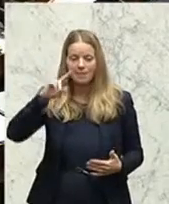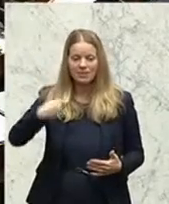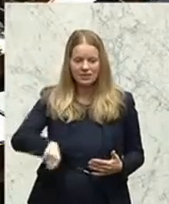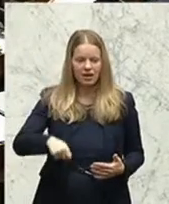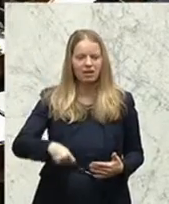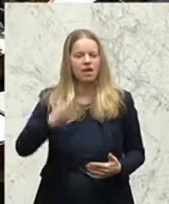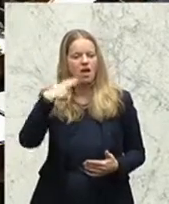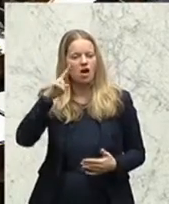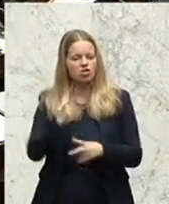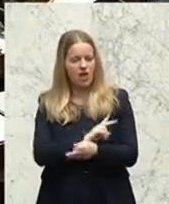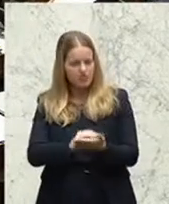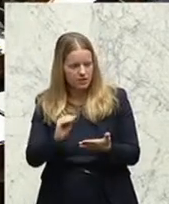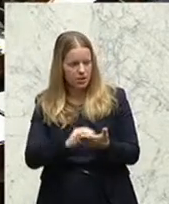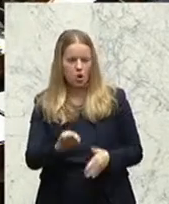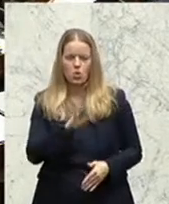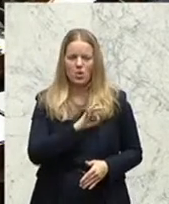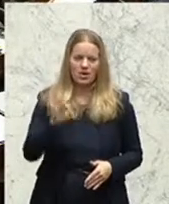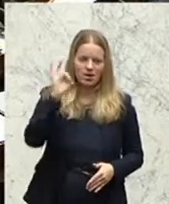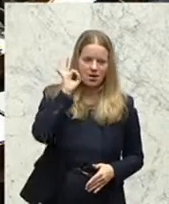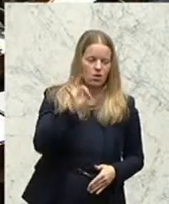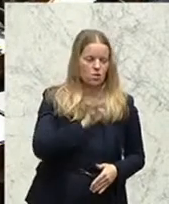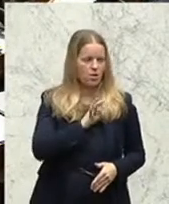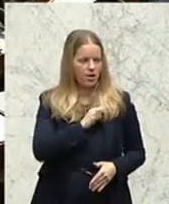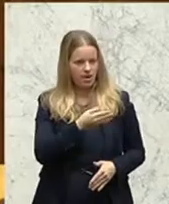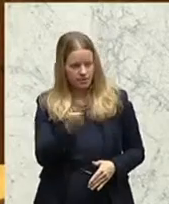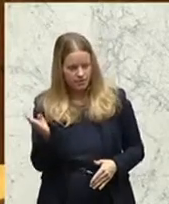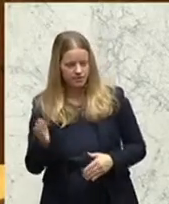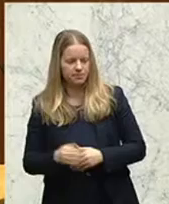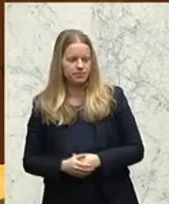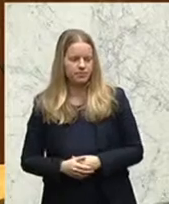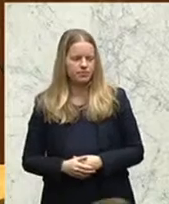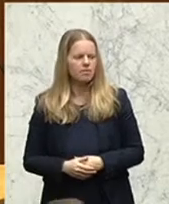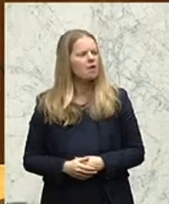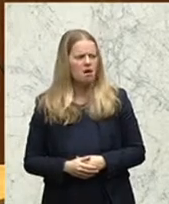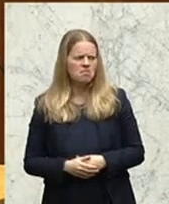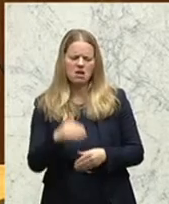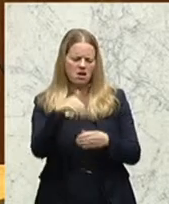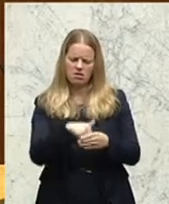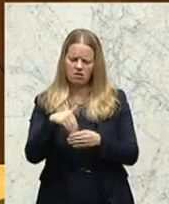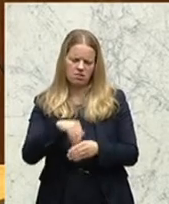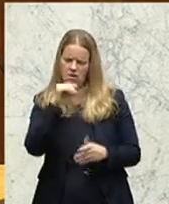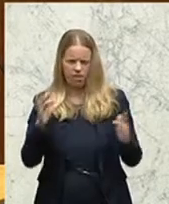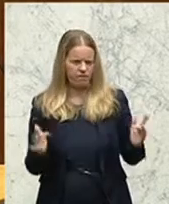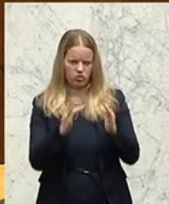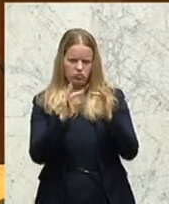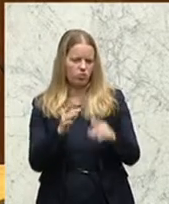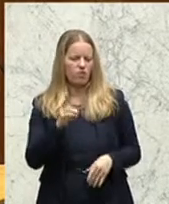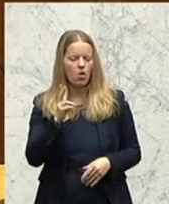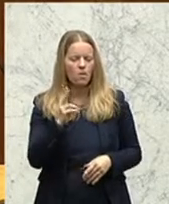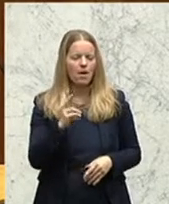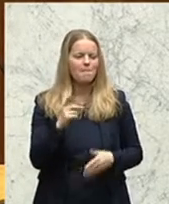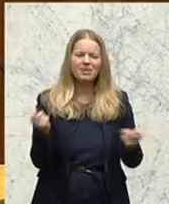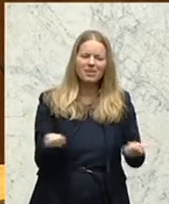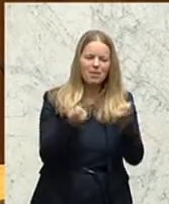Angelika Winzig, ÖVP, ist an Bord. Kolleginnen und Kollegen, es ist in der Tat kein Widerspruch. Die Betriebe brauchen weniger